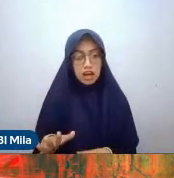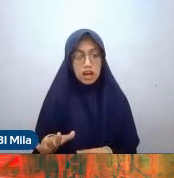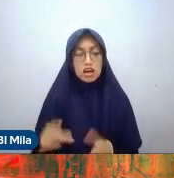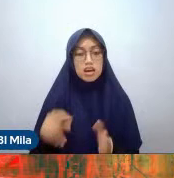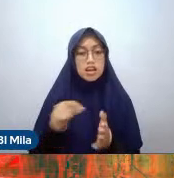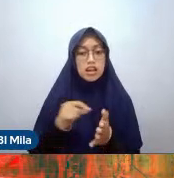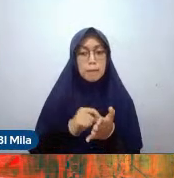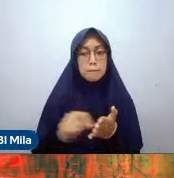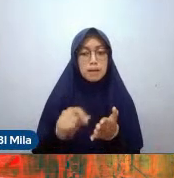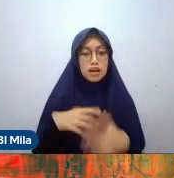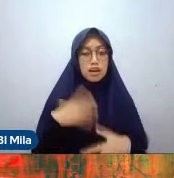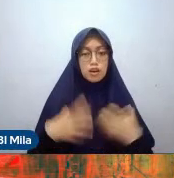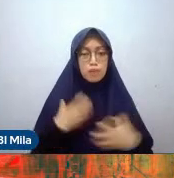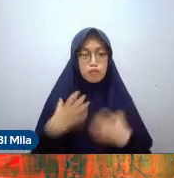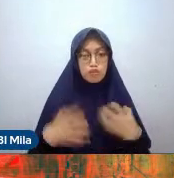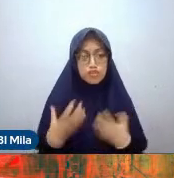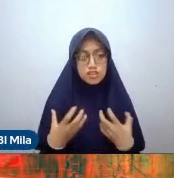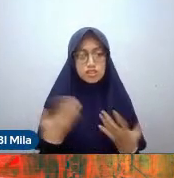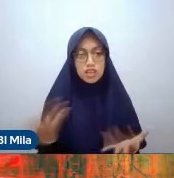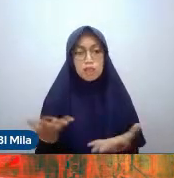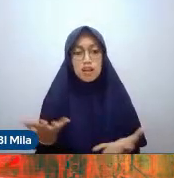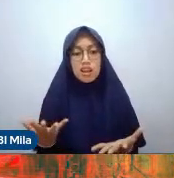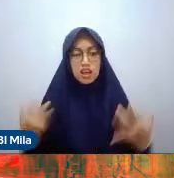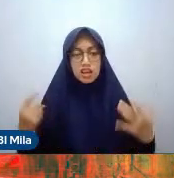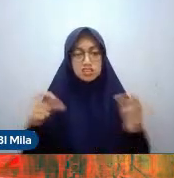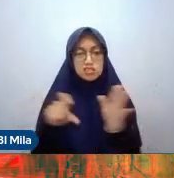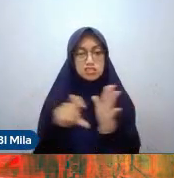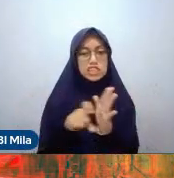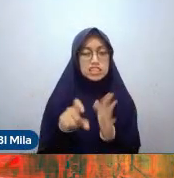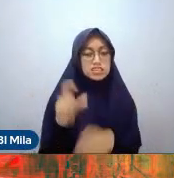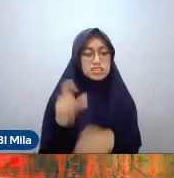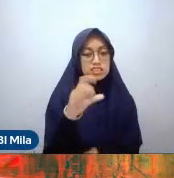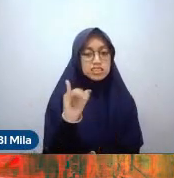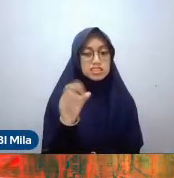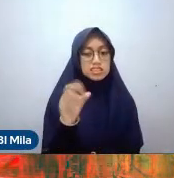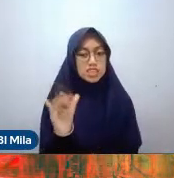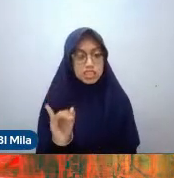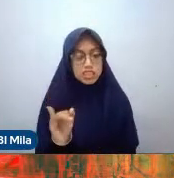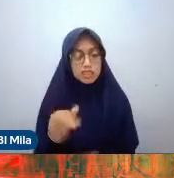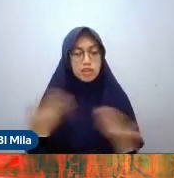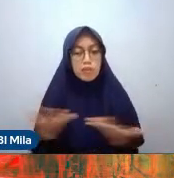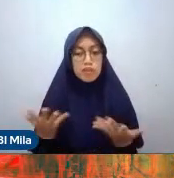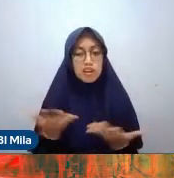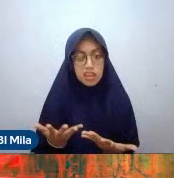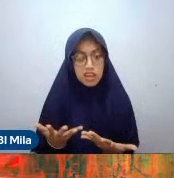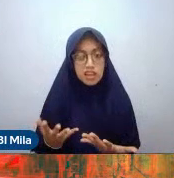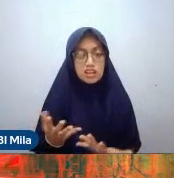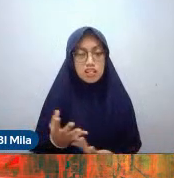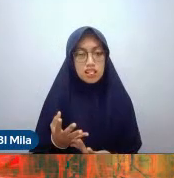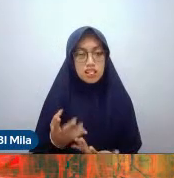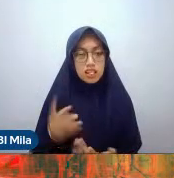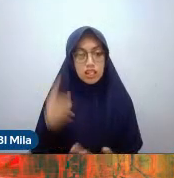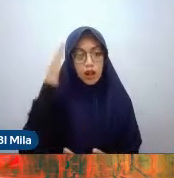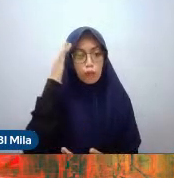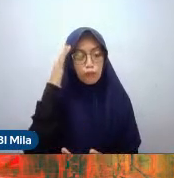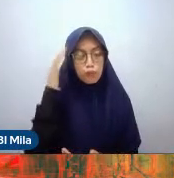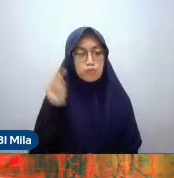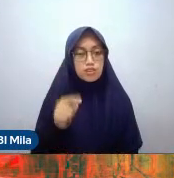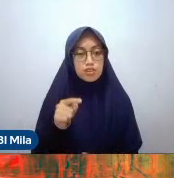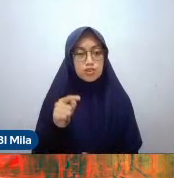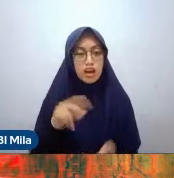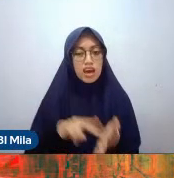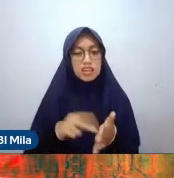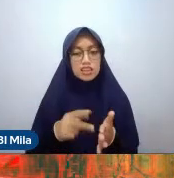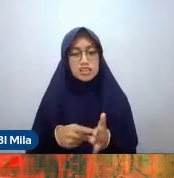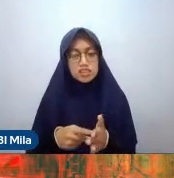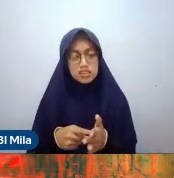mengenal sinyal yang muncul, kemudian dia memberi nama terhadap emosi tersebut. Nah, itu kan berarti kalau emosi